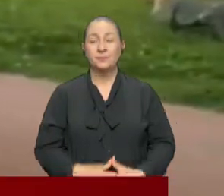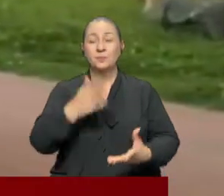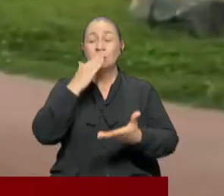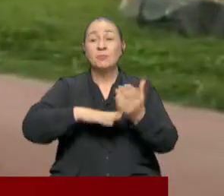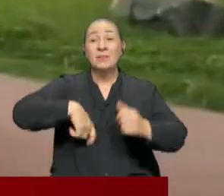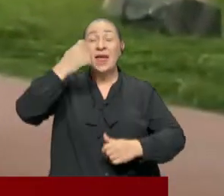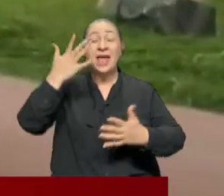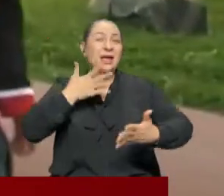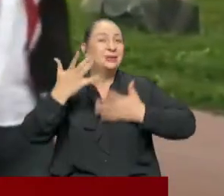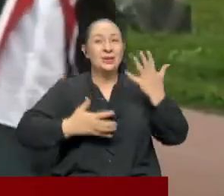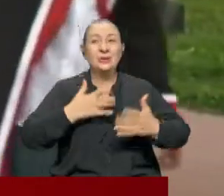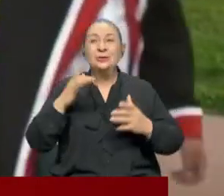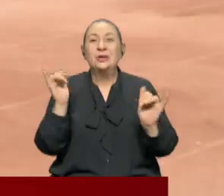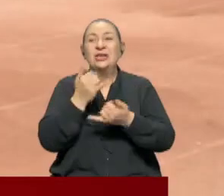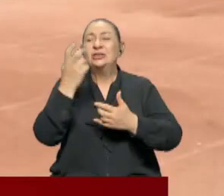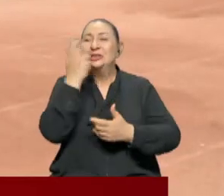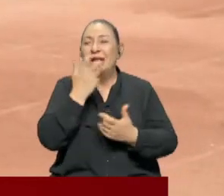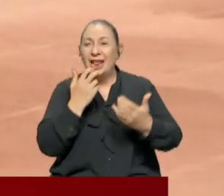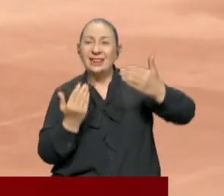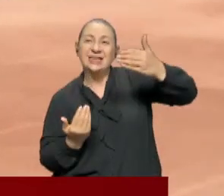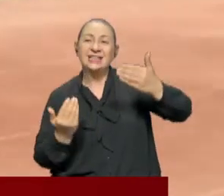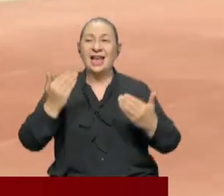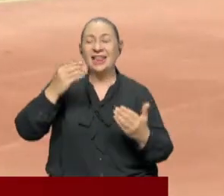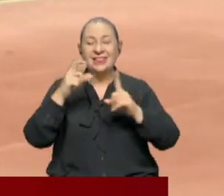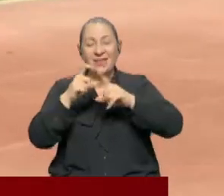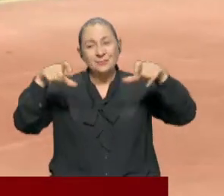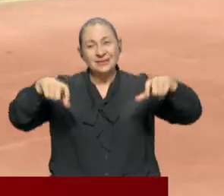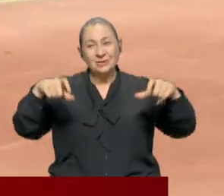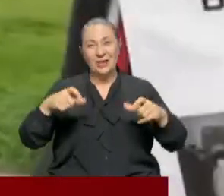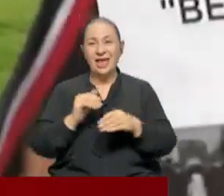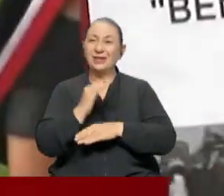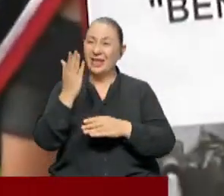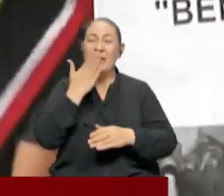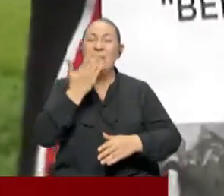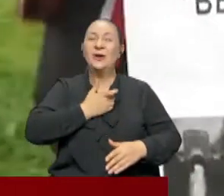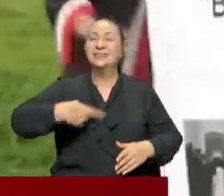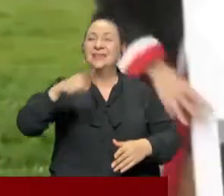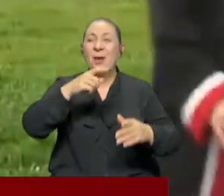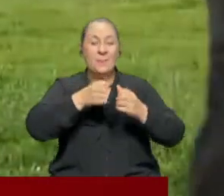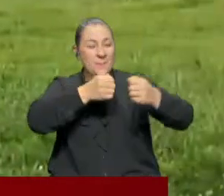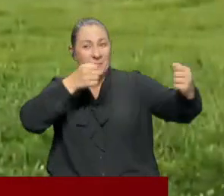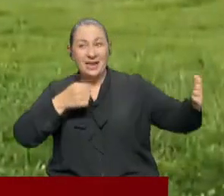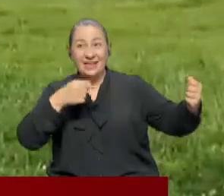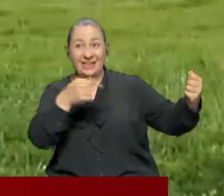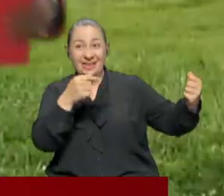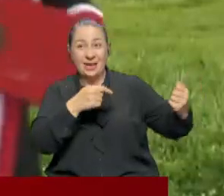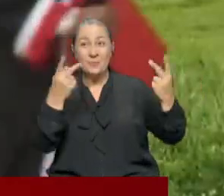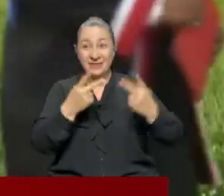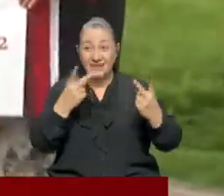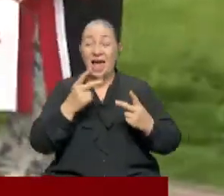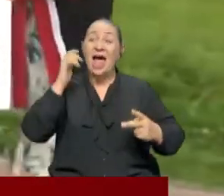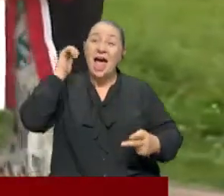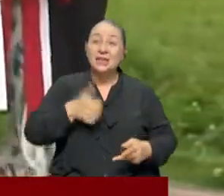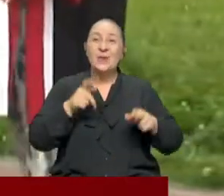Mezuniyet heyecanı ve coşkusu şarkılarla, danslarla Devrim Stadyumu'nda yaşandı. Öğrencilerin pankartlarla verdiği mesajlar